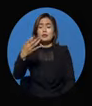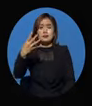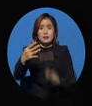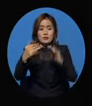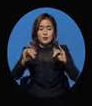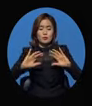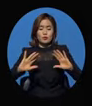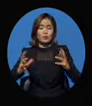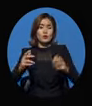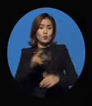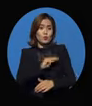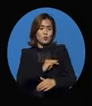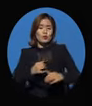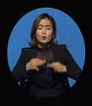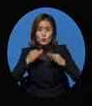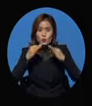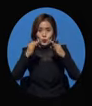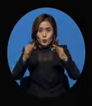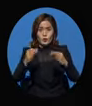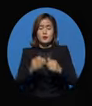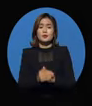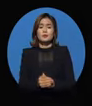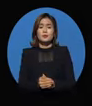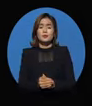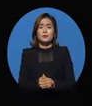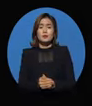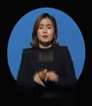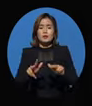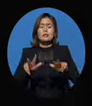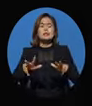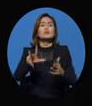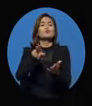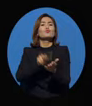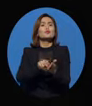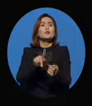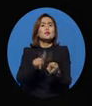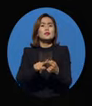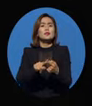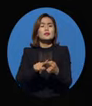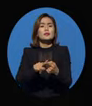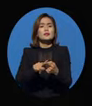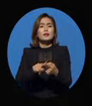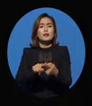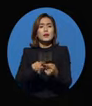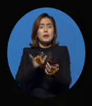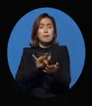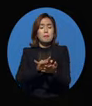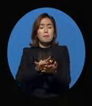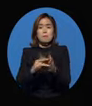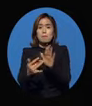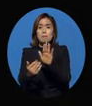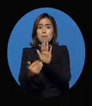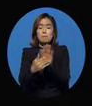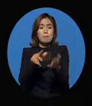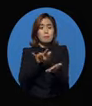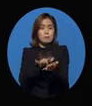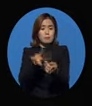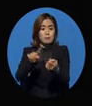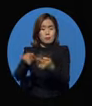국회의원이 되도록 하겠습니다 그래서 당장 이 현안 문제 인 백신 확보 부동산 문제부터 유능하게 해